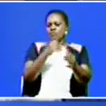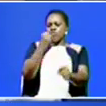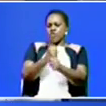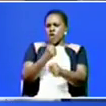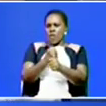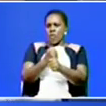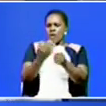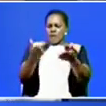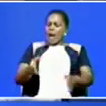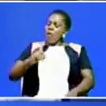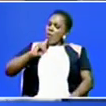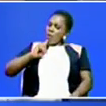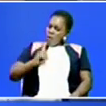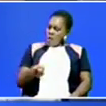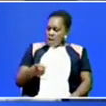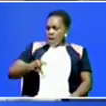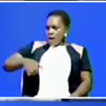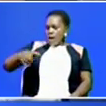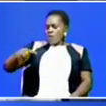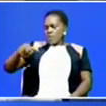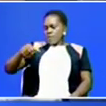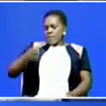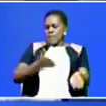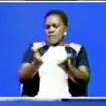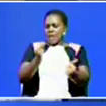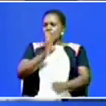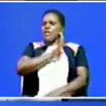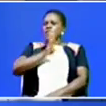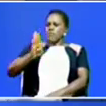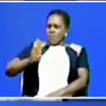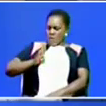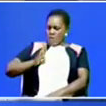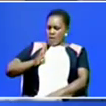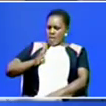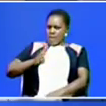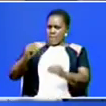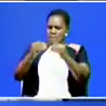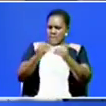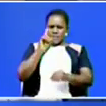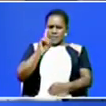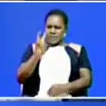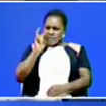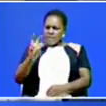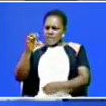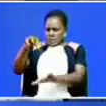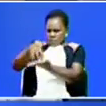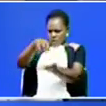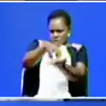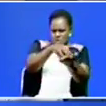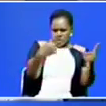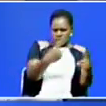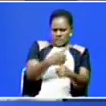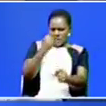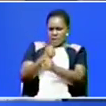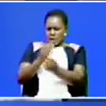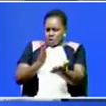and we hereby instruct that the county service board to sit and look at each case and ensure